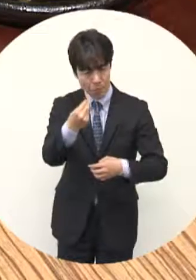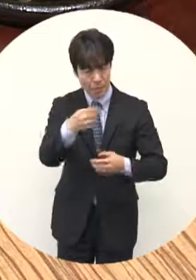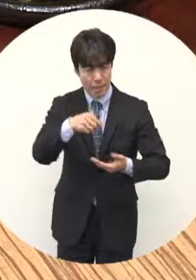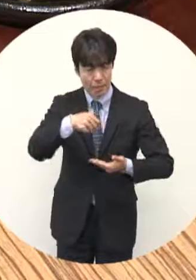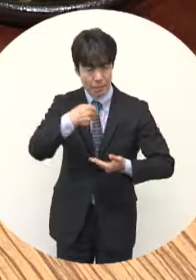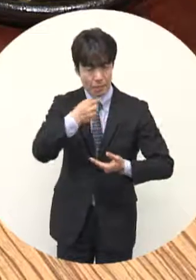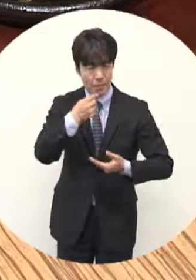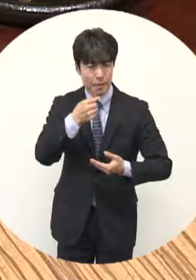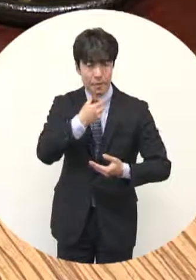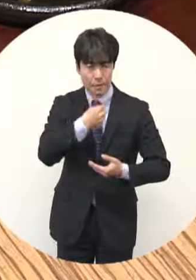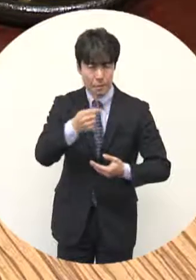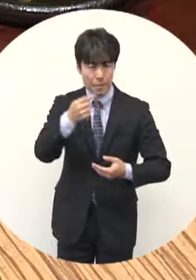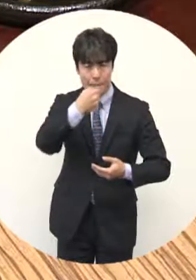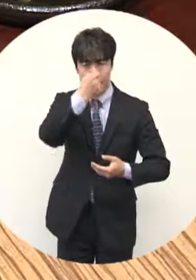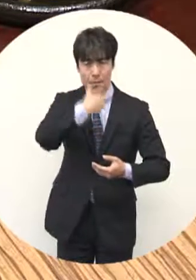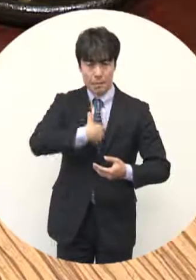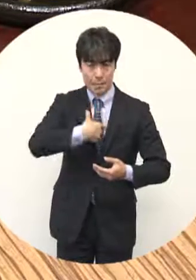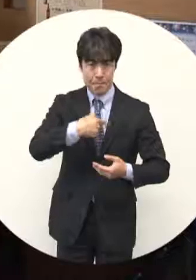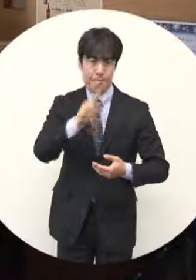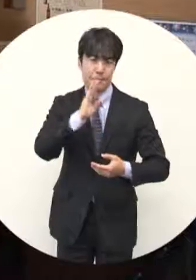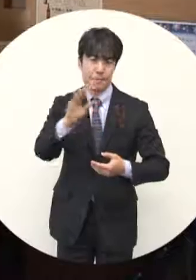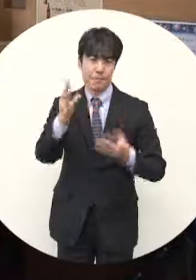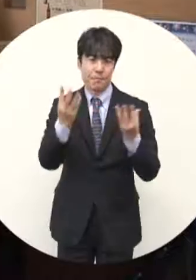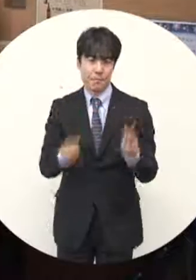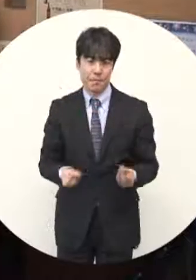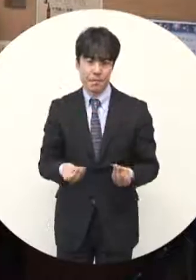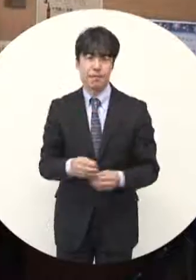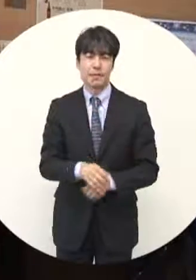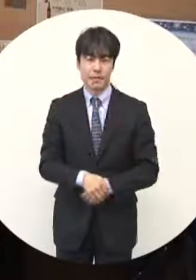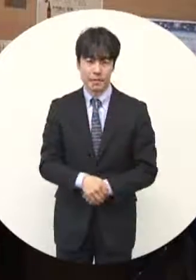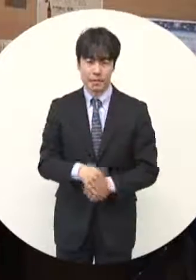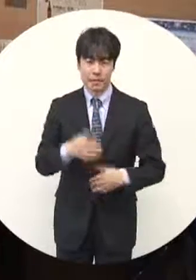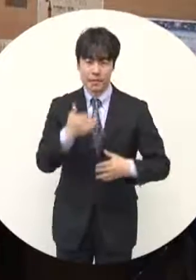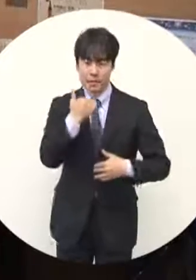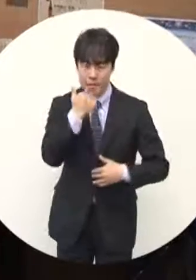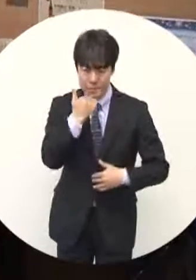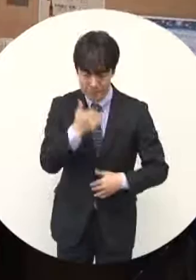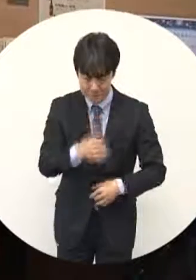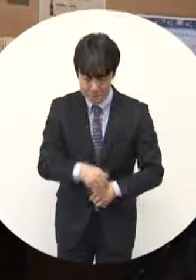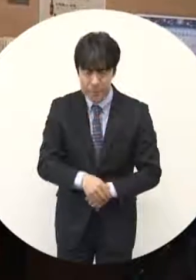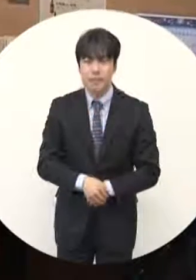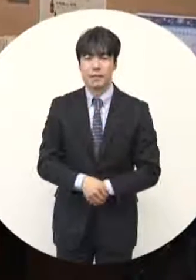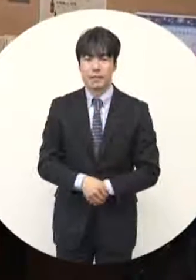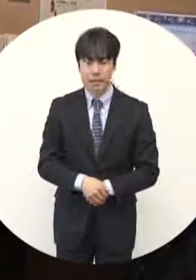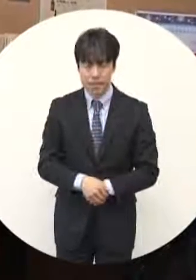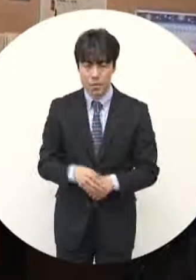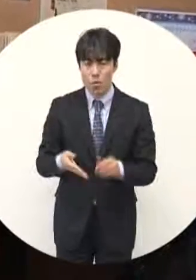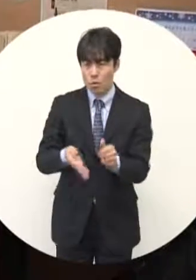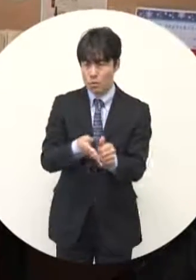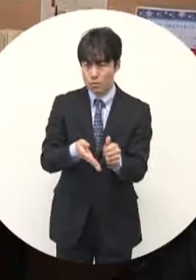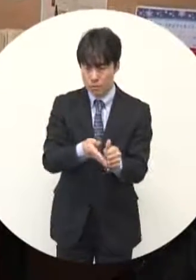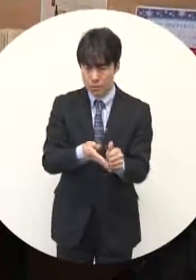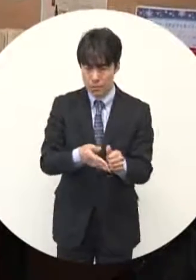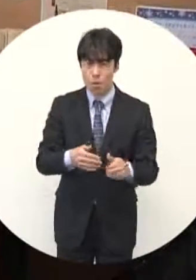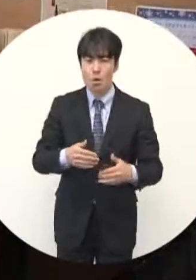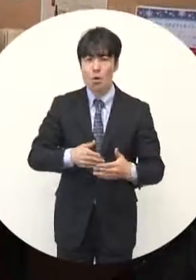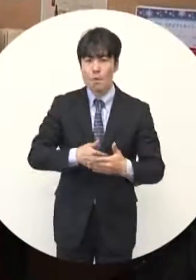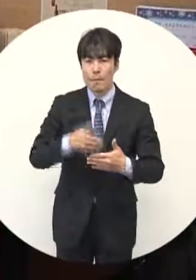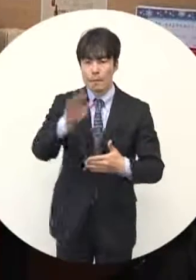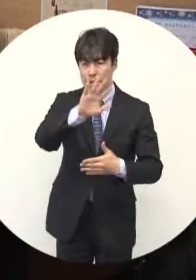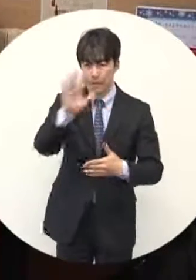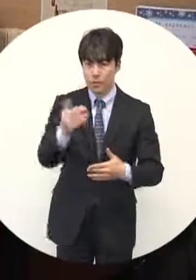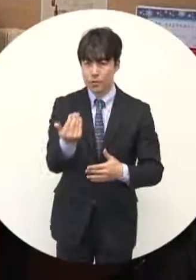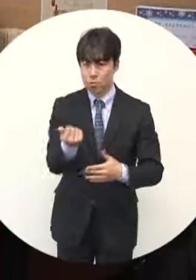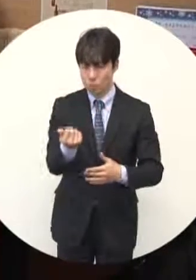担々麺を注文しました。 はい、お待たせしました、こちら当店おすすめの、満天餃子